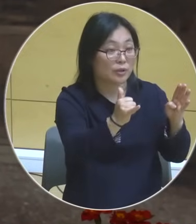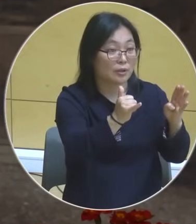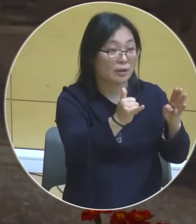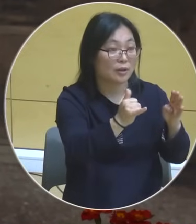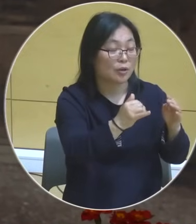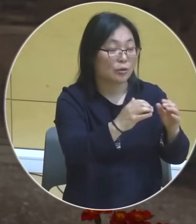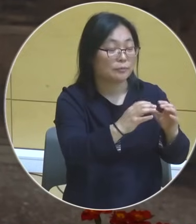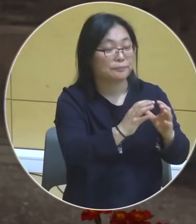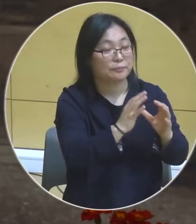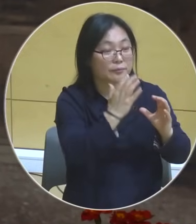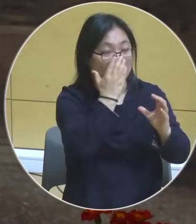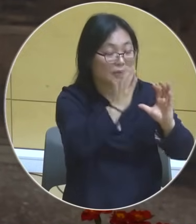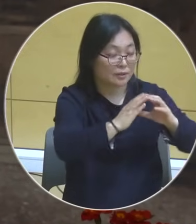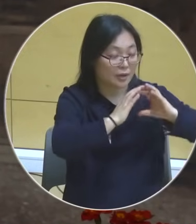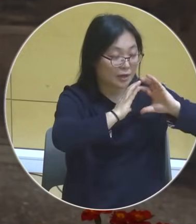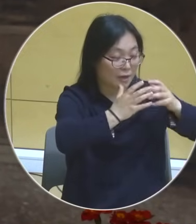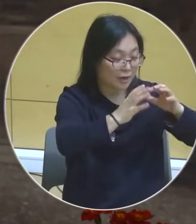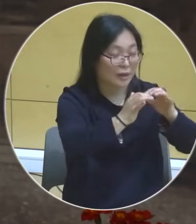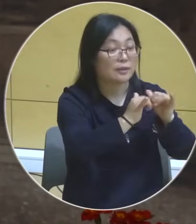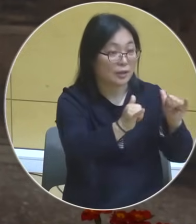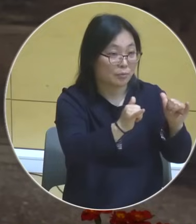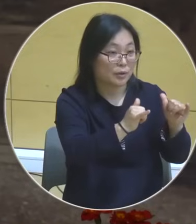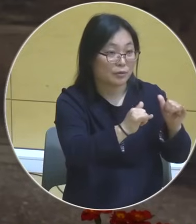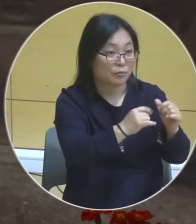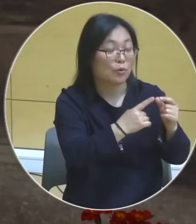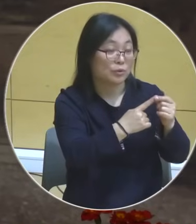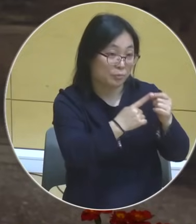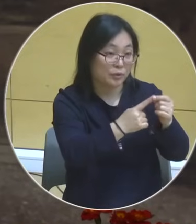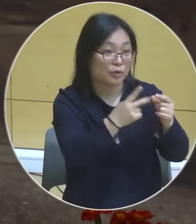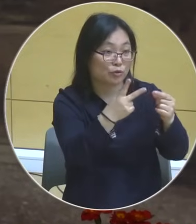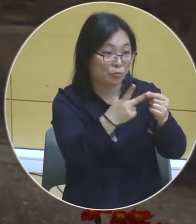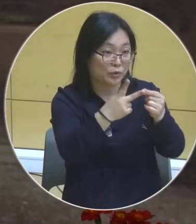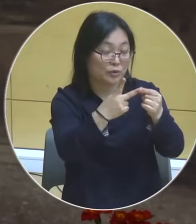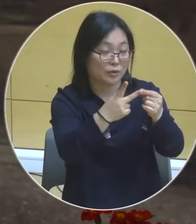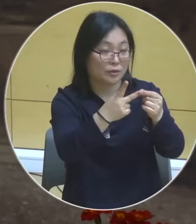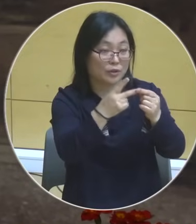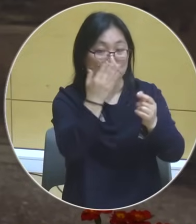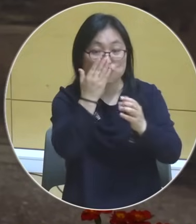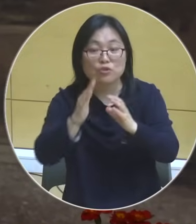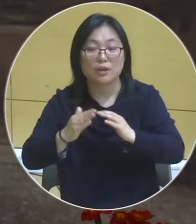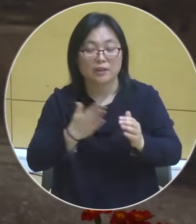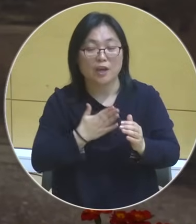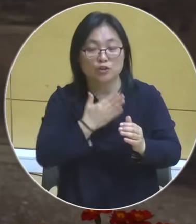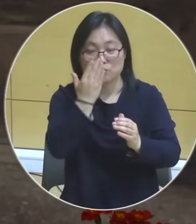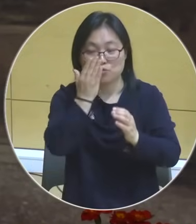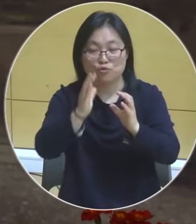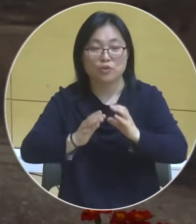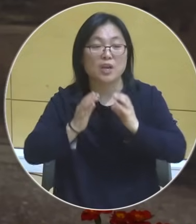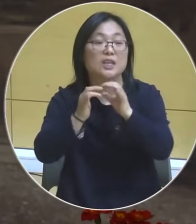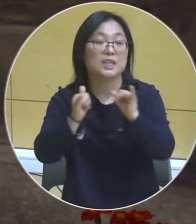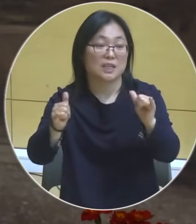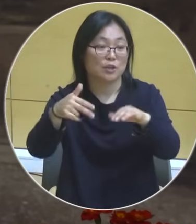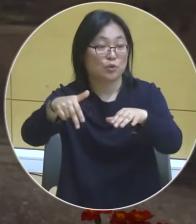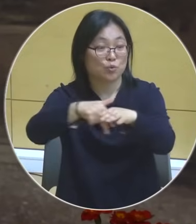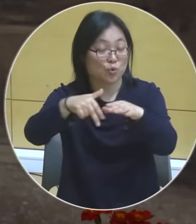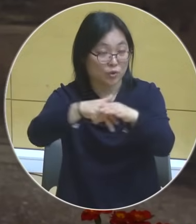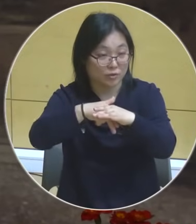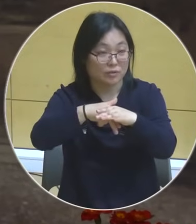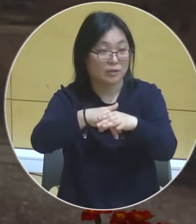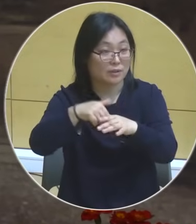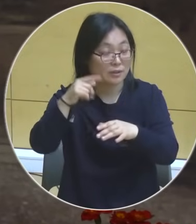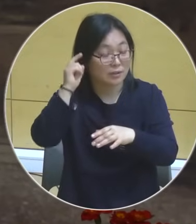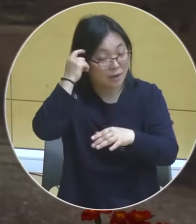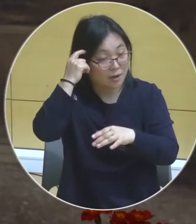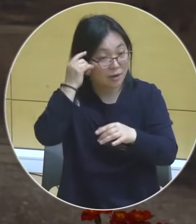이스라엘 국가의 백성이라는 그 사실. 두 번째, 그들이 가진 건 우리는 유대인이라는 종교적인 정체성. 세 번째는